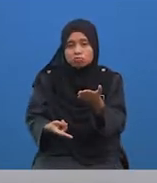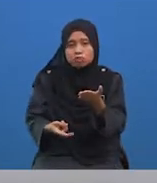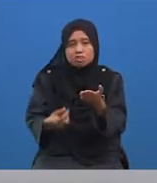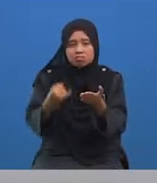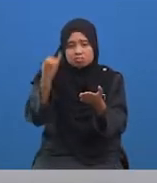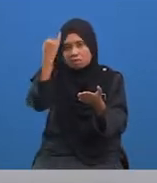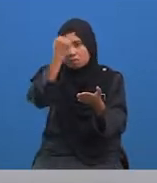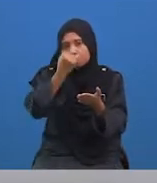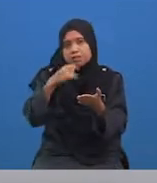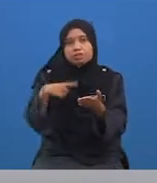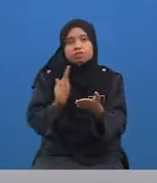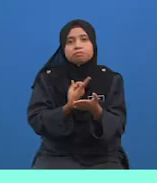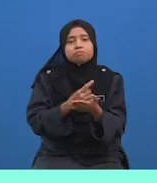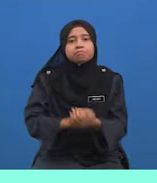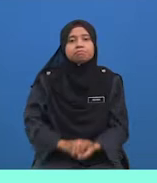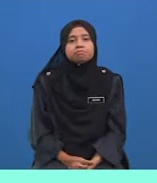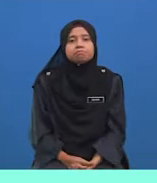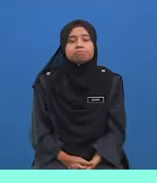kita.